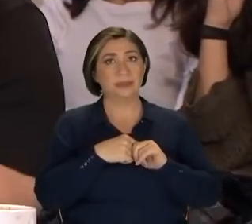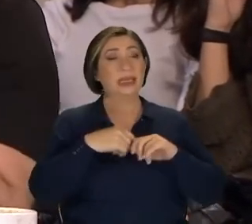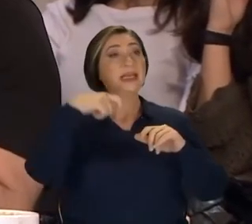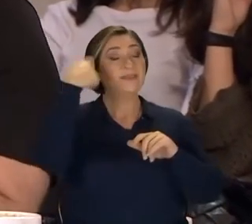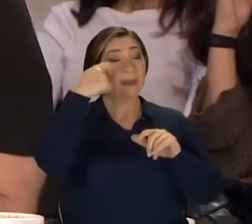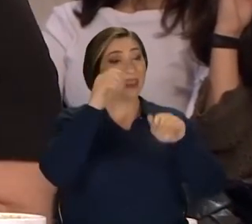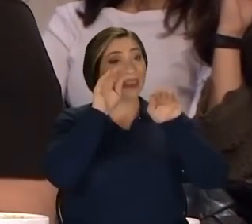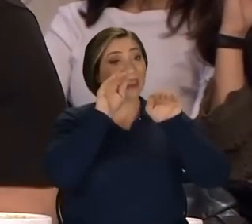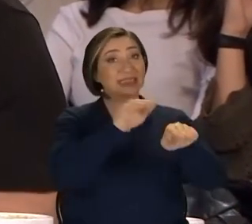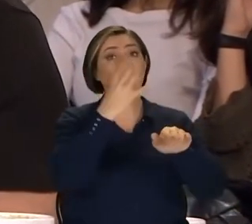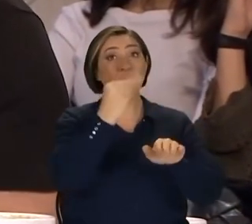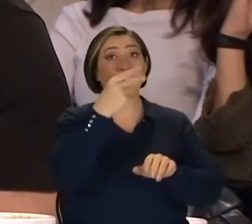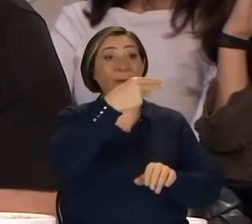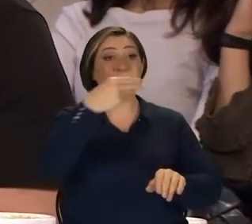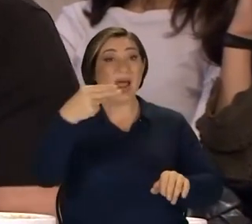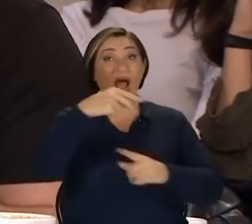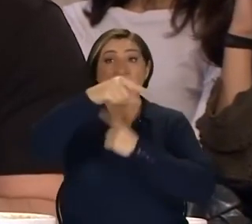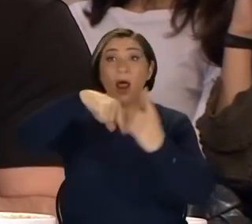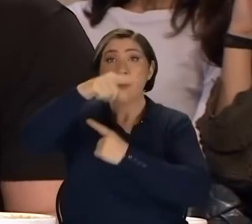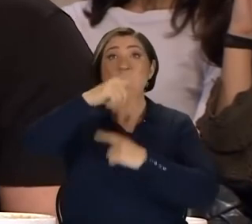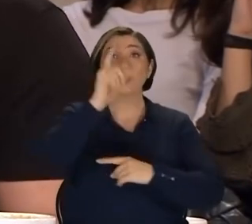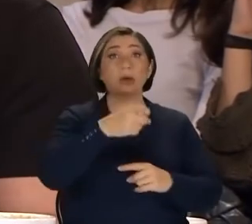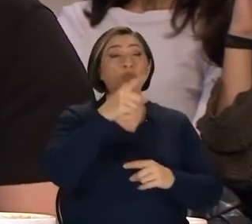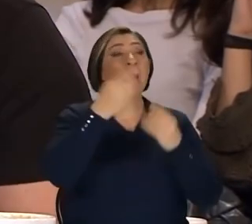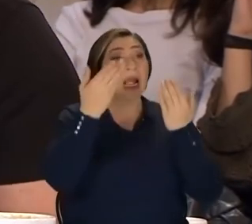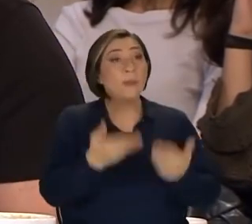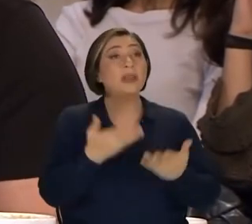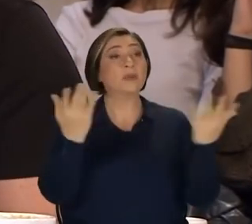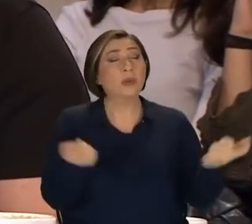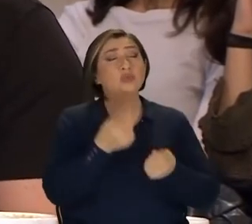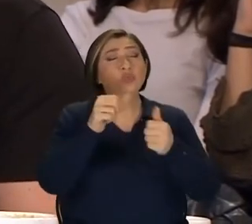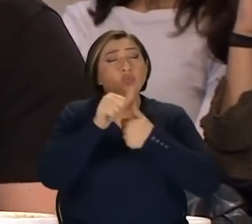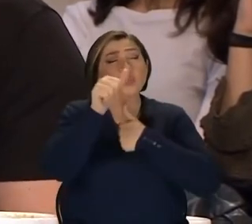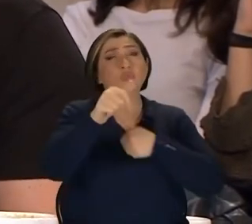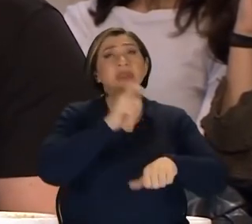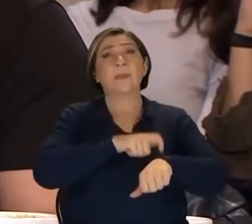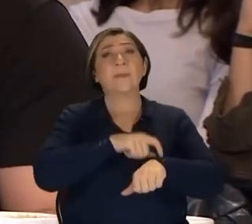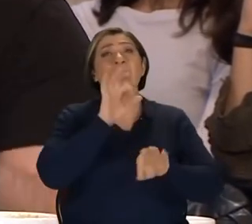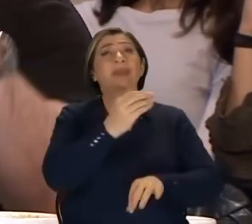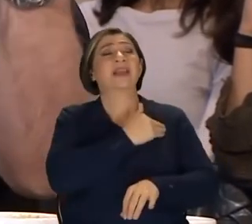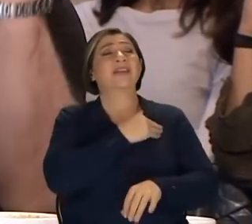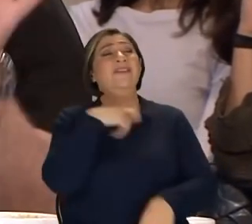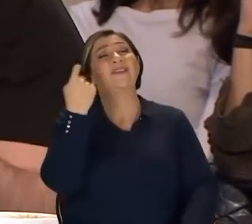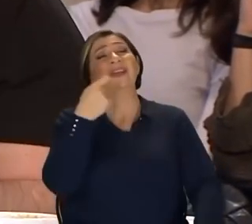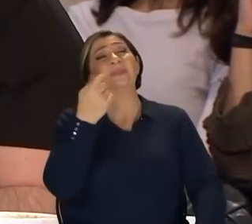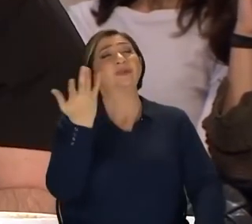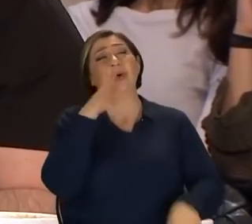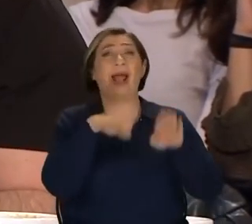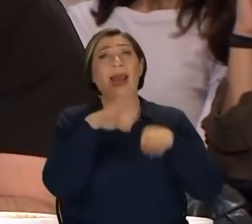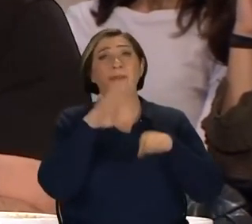Yani filme destek olacak bir markayı aramak, bulmak. Bunu mesela kabul ettirene kadar çok uzun zaman geçti. Bana hep dediler ki filmden çok